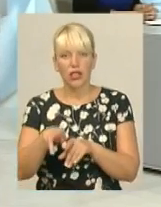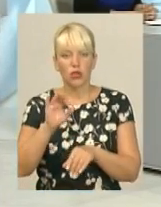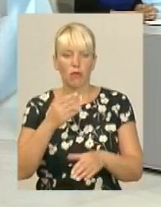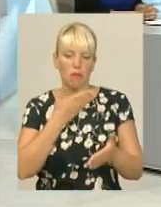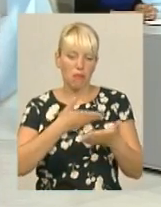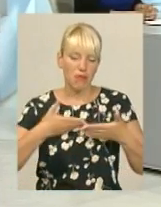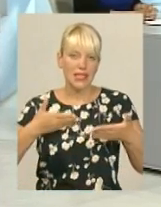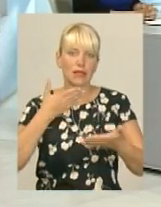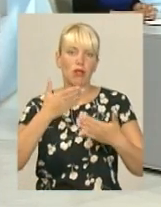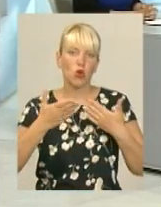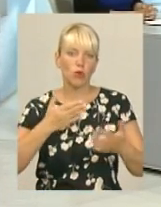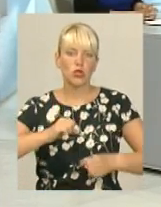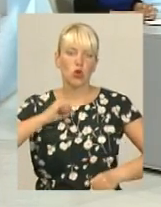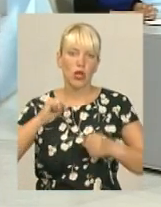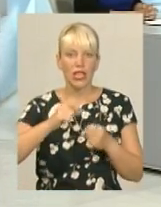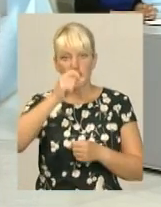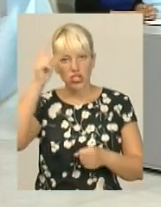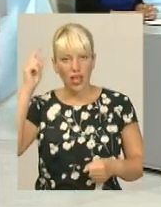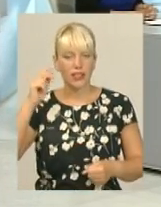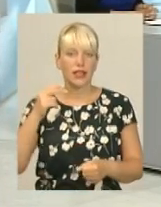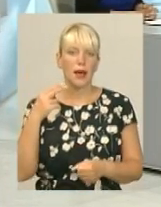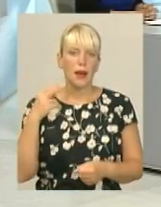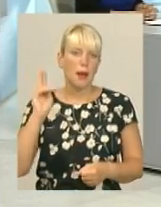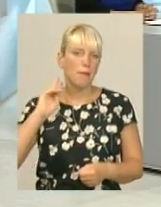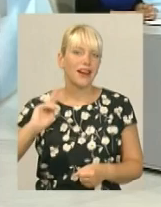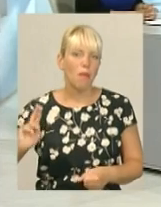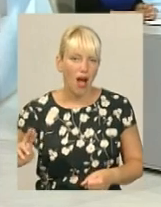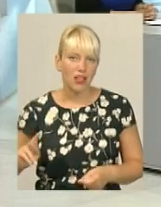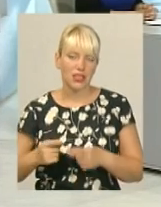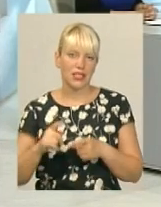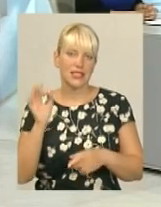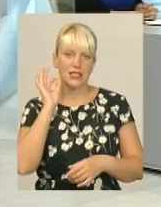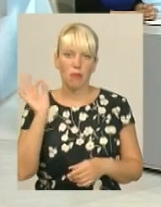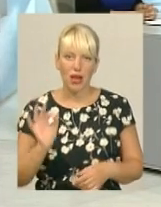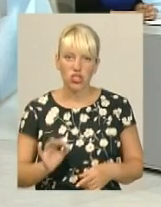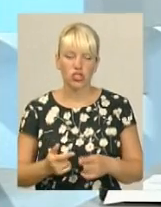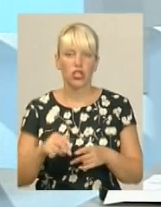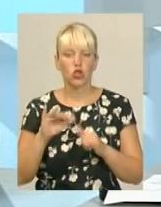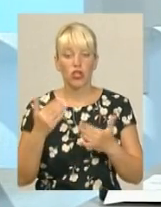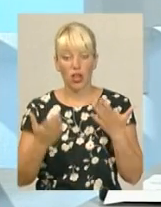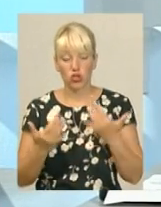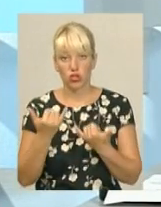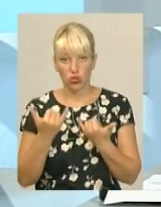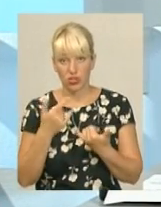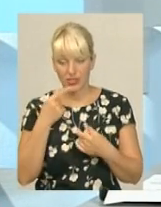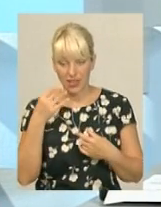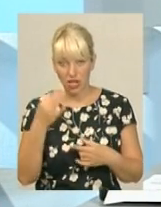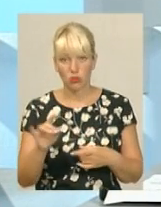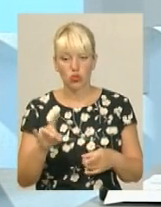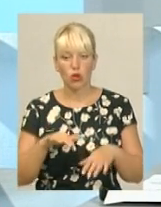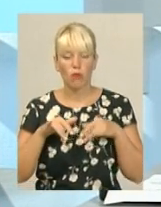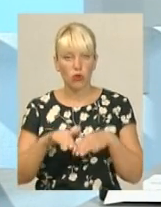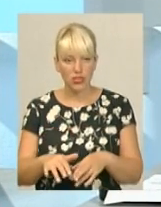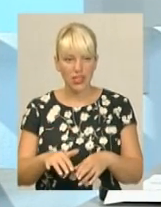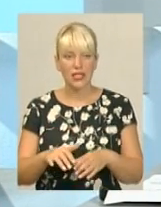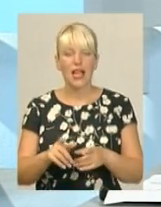Чехії, з Прибалтики, з Німеччини. Якщо ми скажемо, що процес реформ буде завершений до